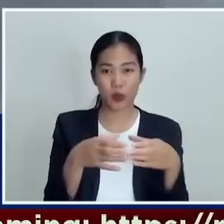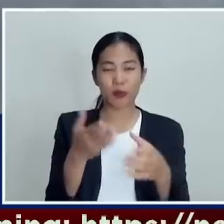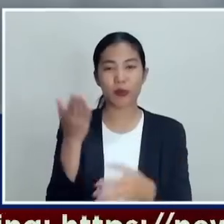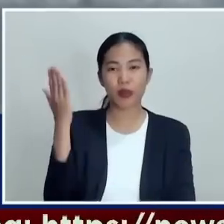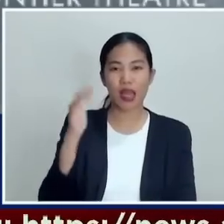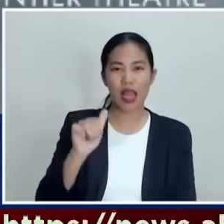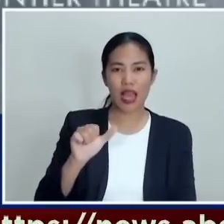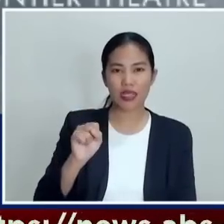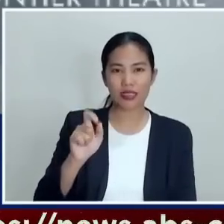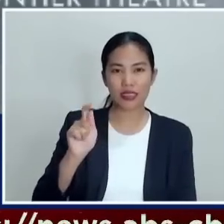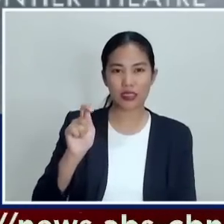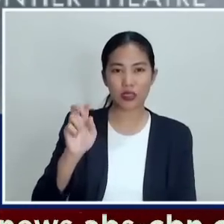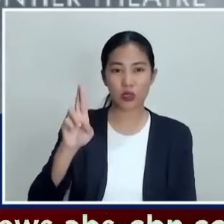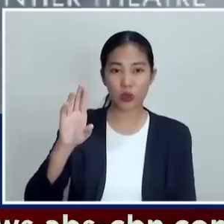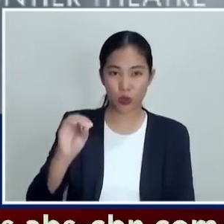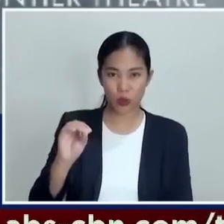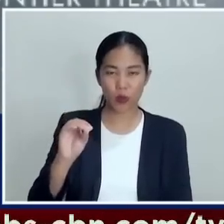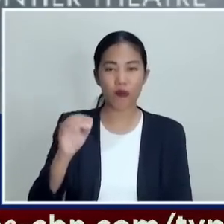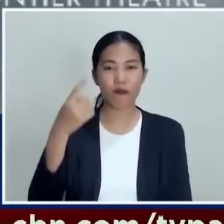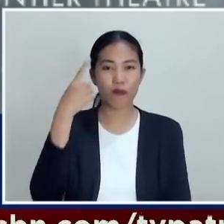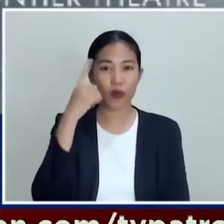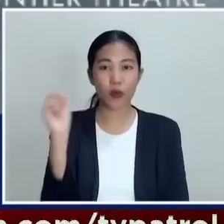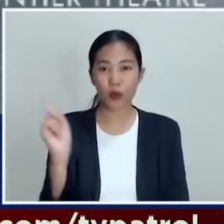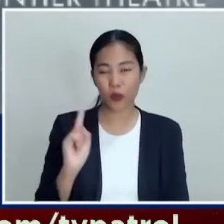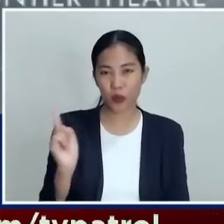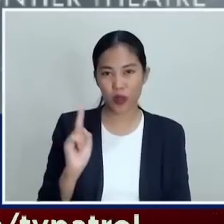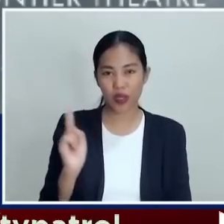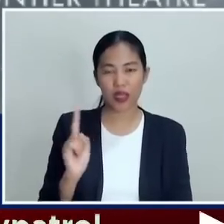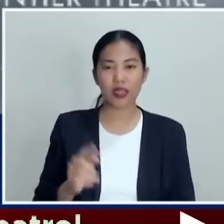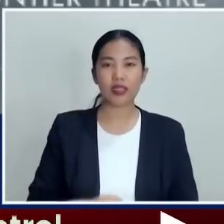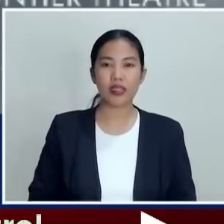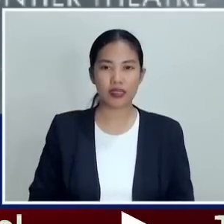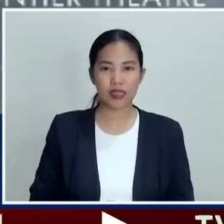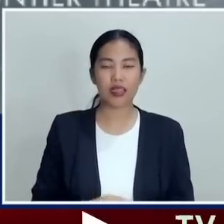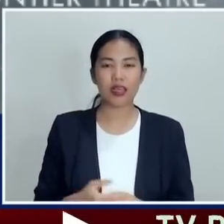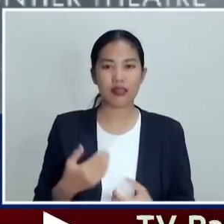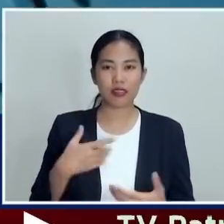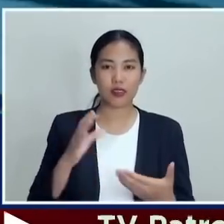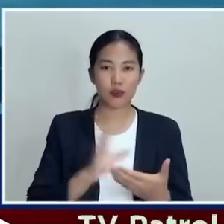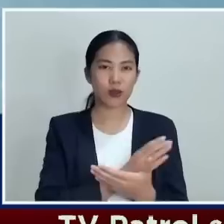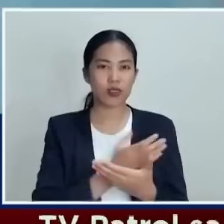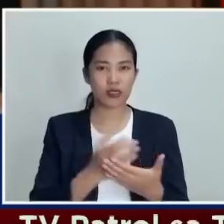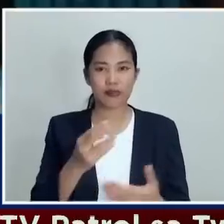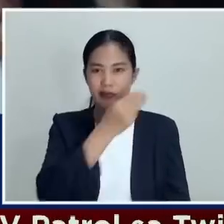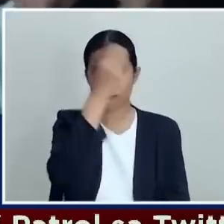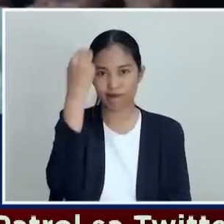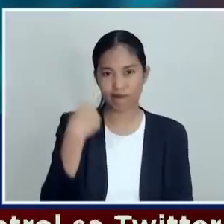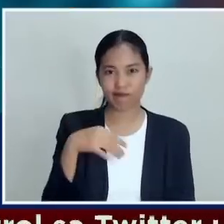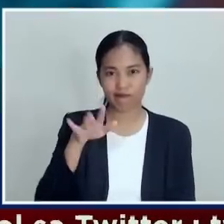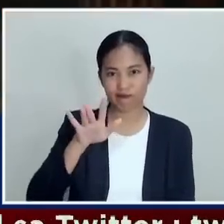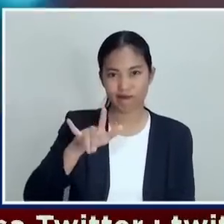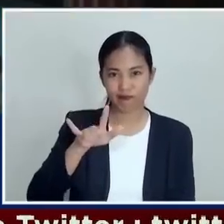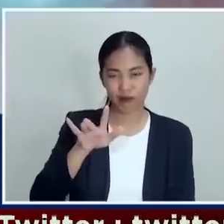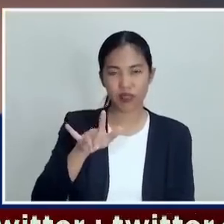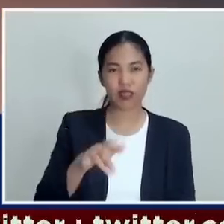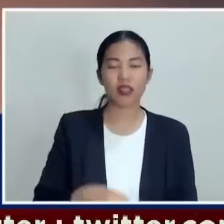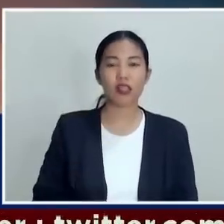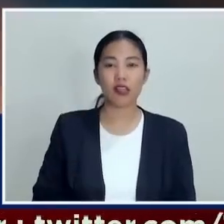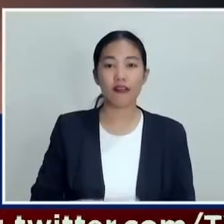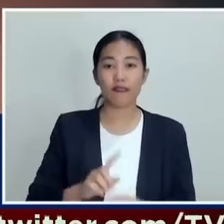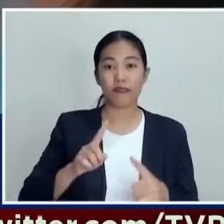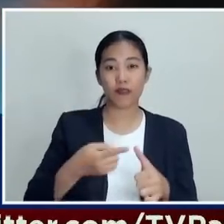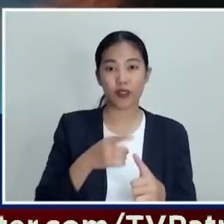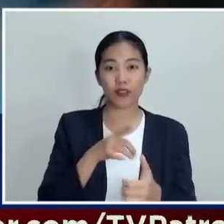Diffusion FanCon ng subunit ng grupo na sina Moonbin at Sanha sa March 25. Manila ang first stop ng